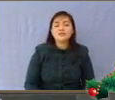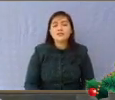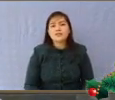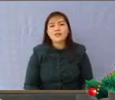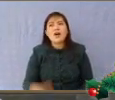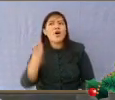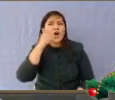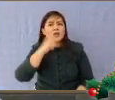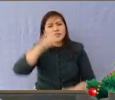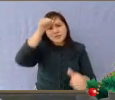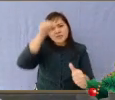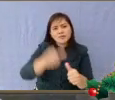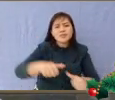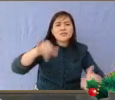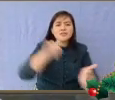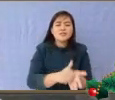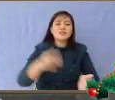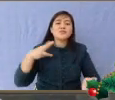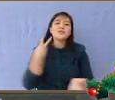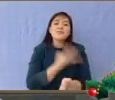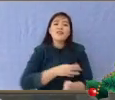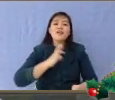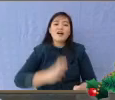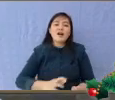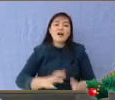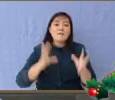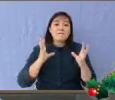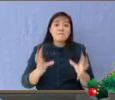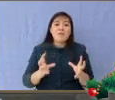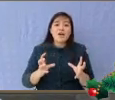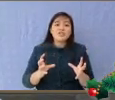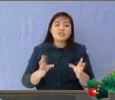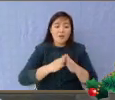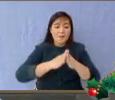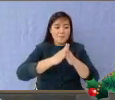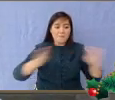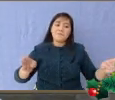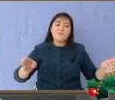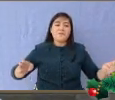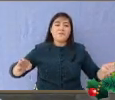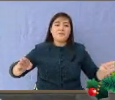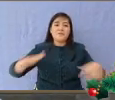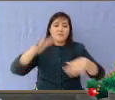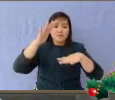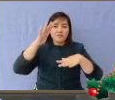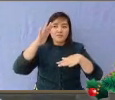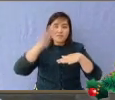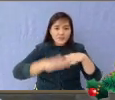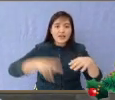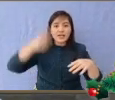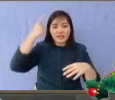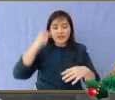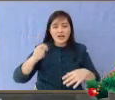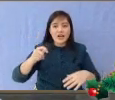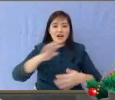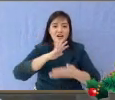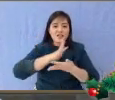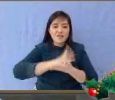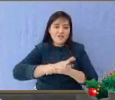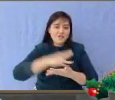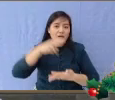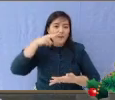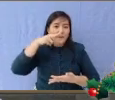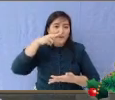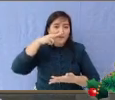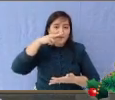And let me tell you something. Ang virus ay hindi po siya kinreate na katulad ng pagkikreate sa